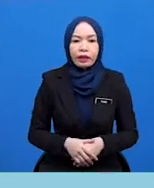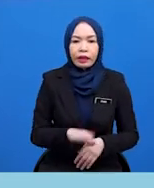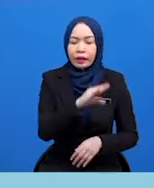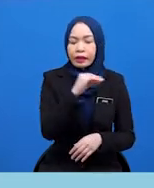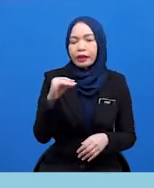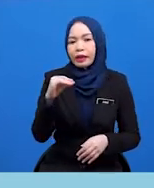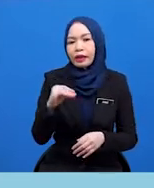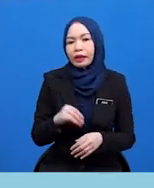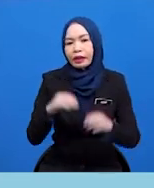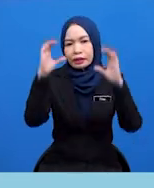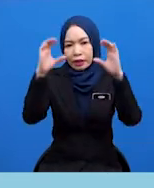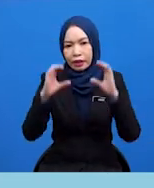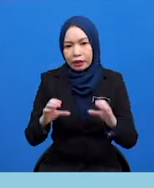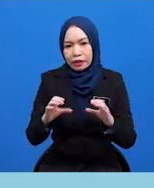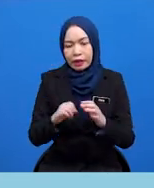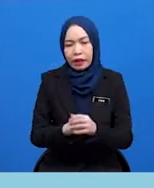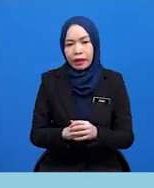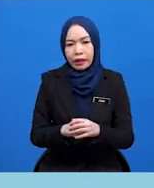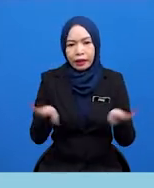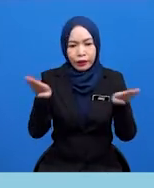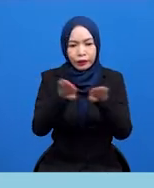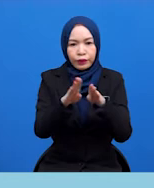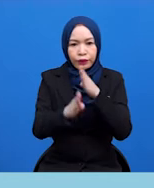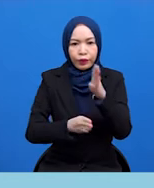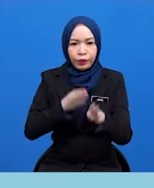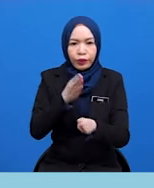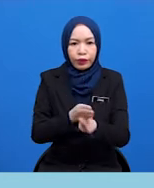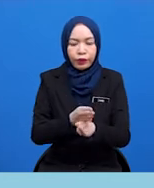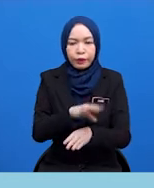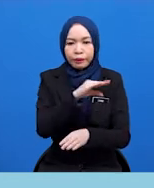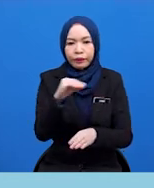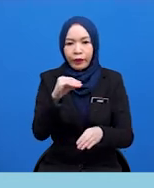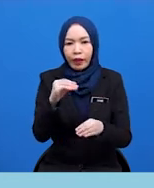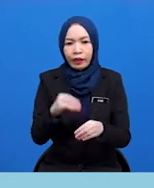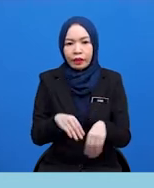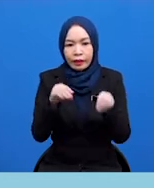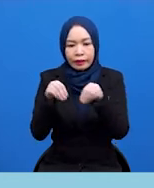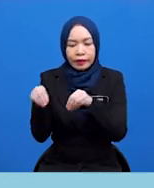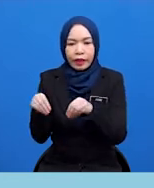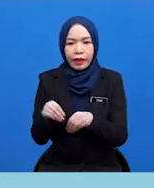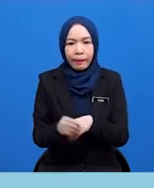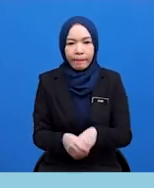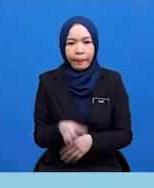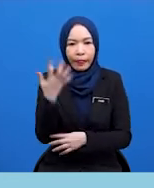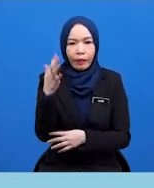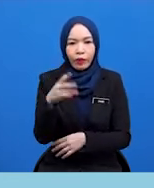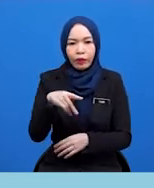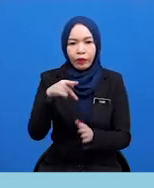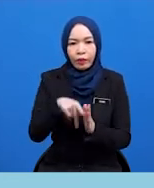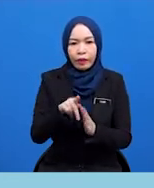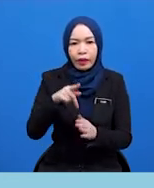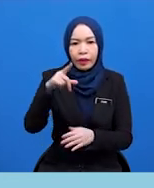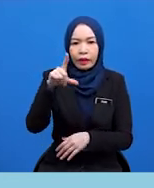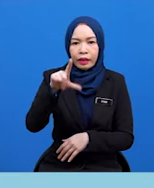bumi atau menanam pokok pelindung di kawasan tanah yang baru dibuka untuk proses